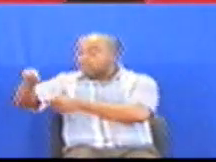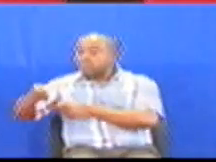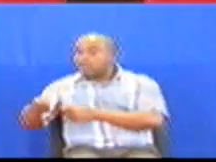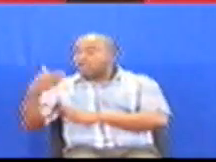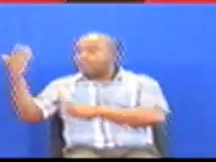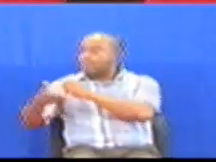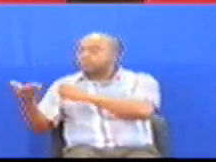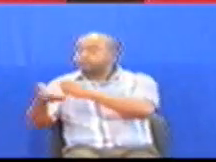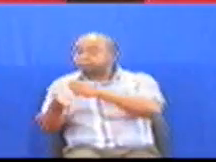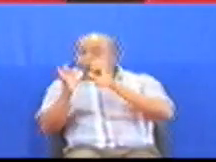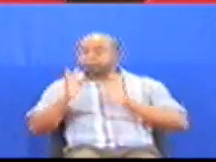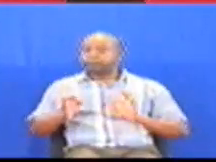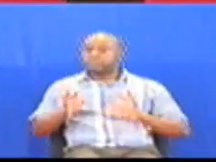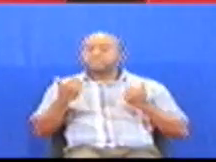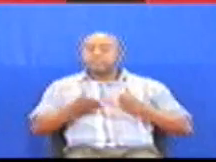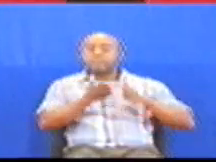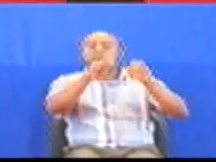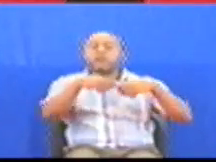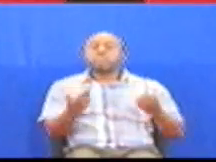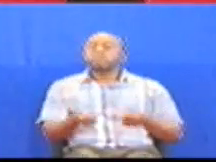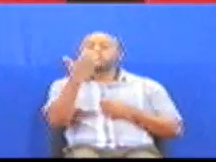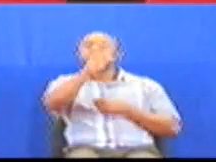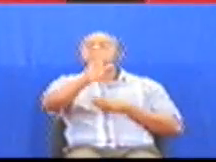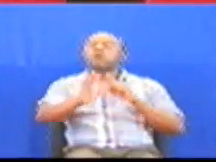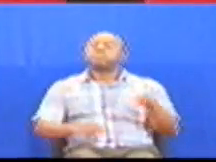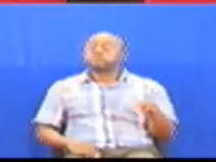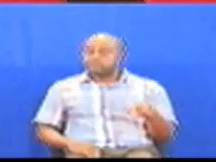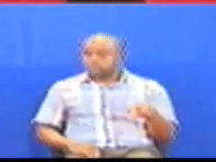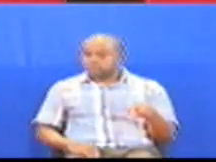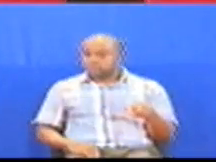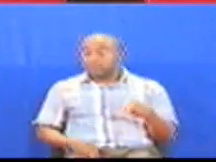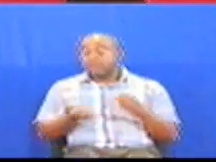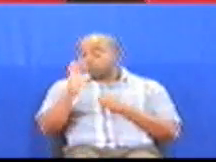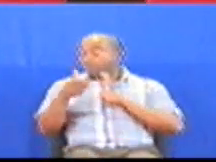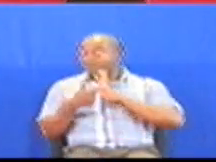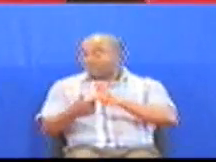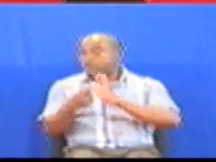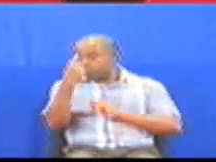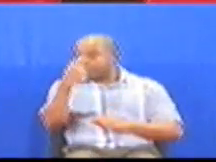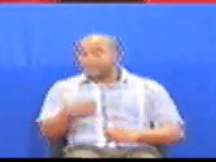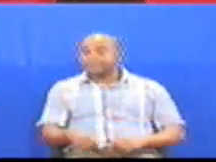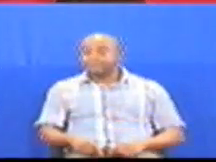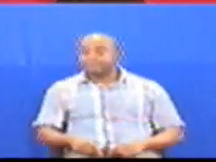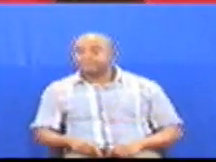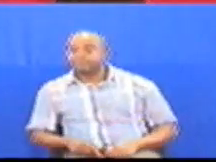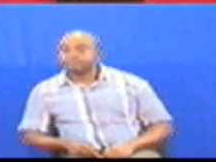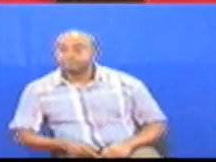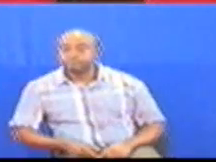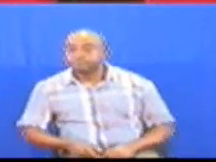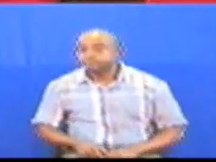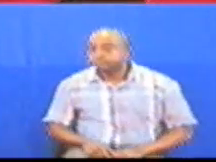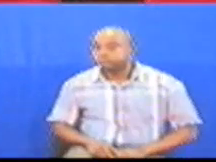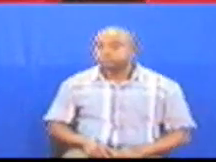yatapita wapi kama barabara zitakuwa hazipitiki? Mimi nitoe mfano mmoja Mheshimiwa Naibu Spika, ni kwamba